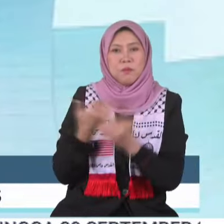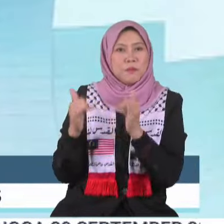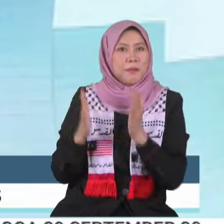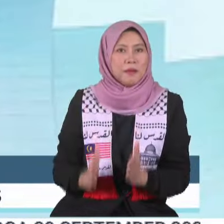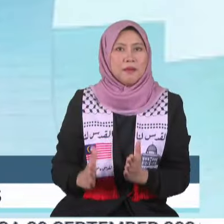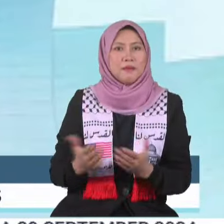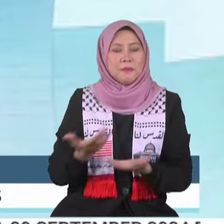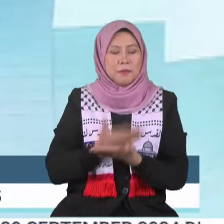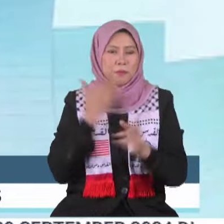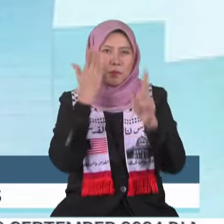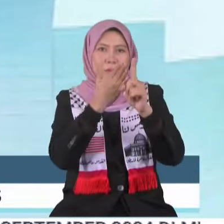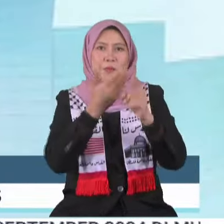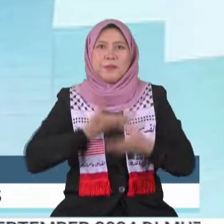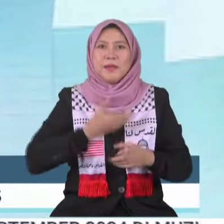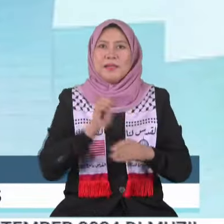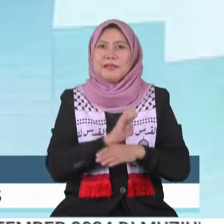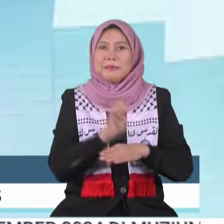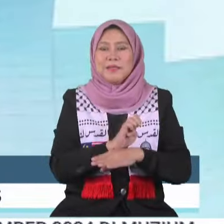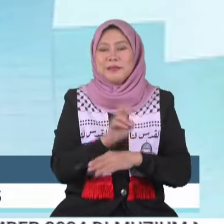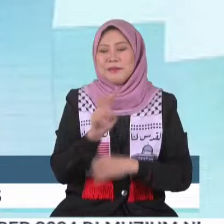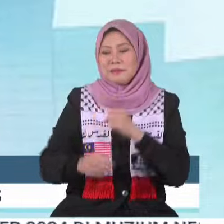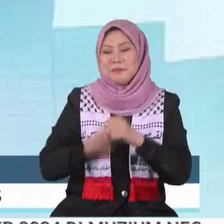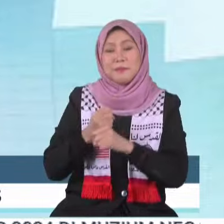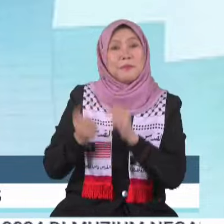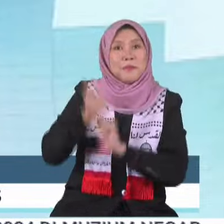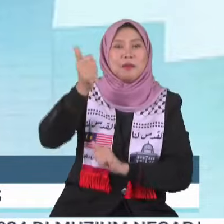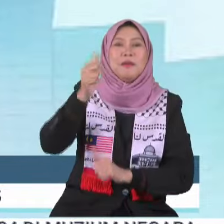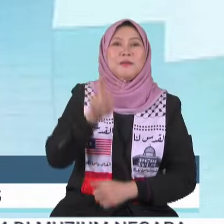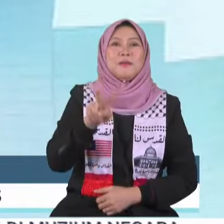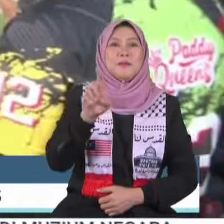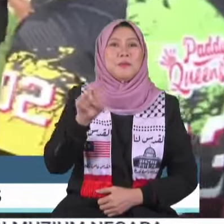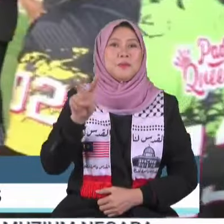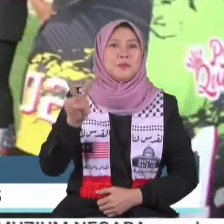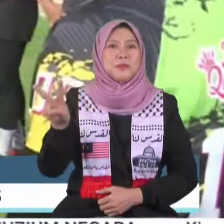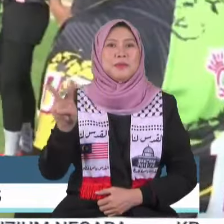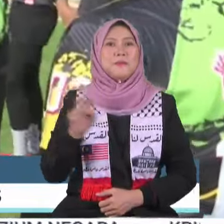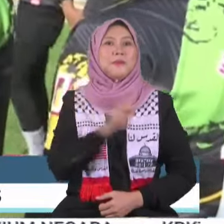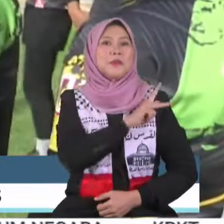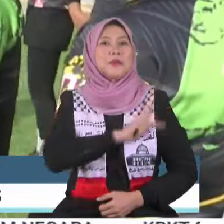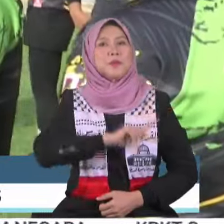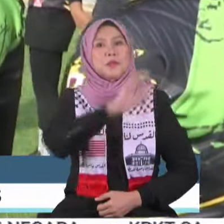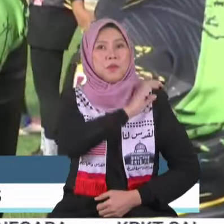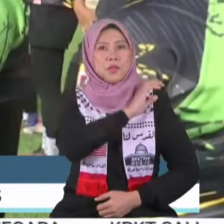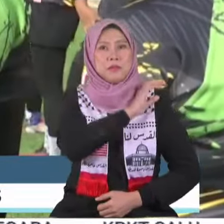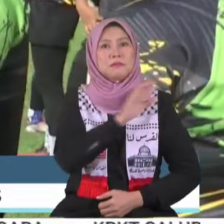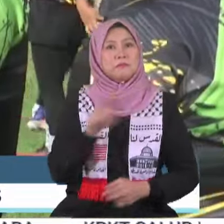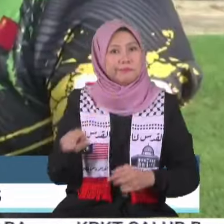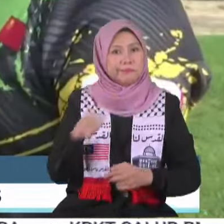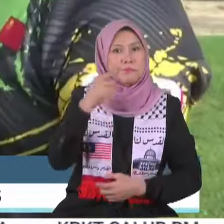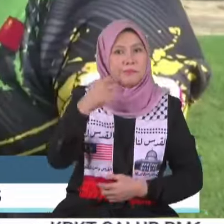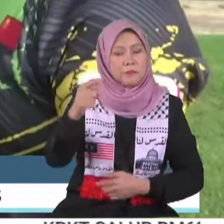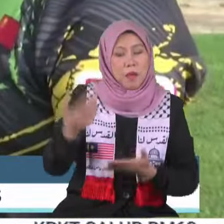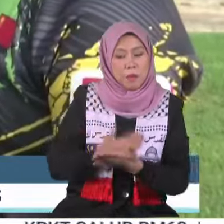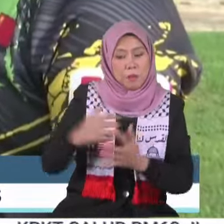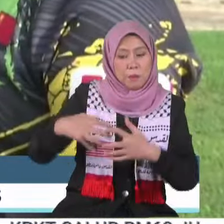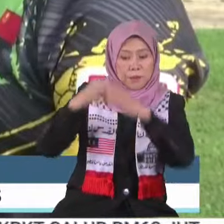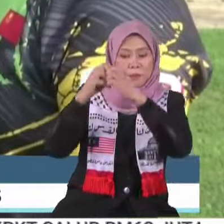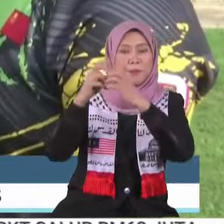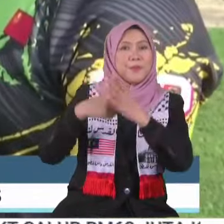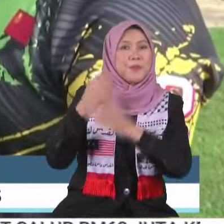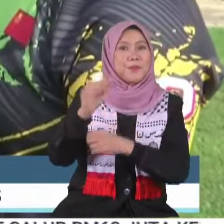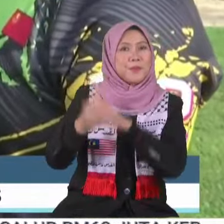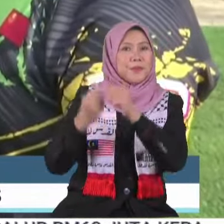emas yang dimenangi pada 2022. Ketua Jurulatih Azizul Abdul Aziz berkata, walaupun baru dibentuk pada Oktober